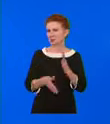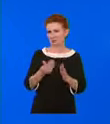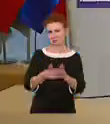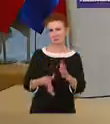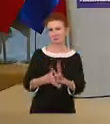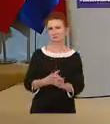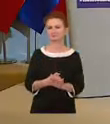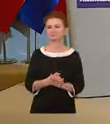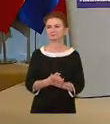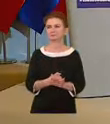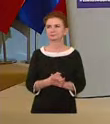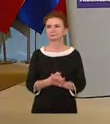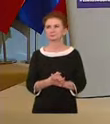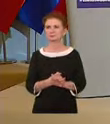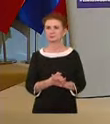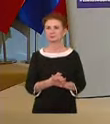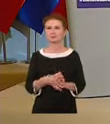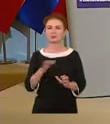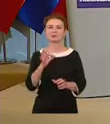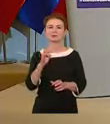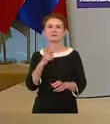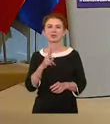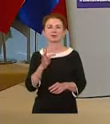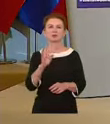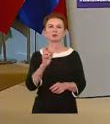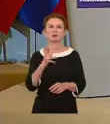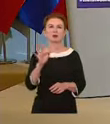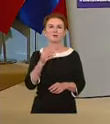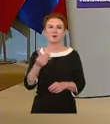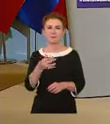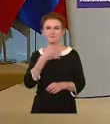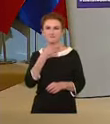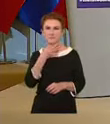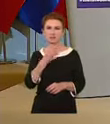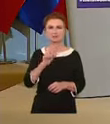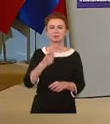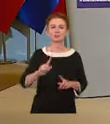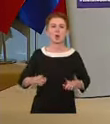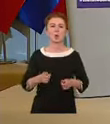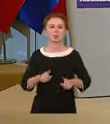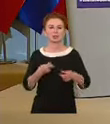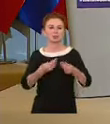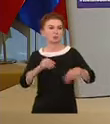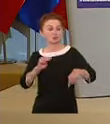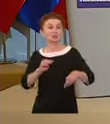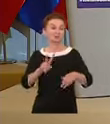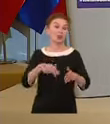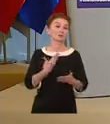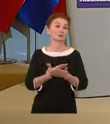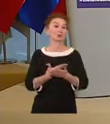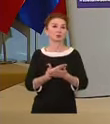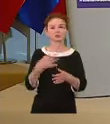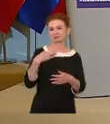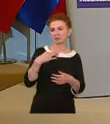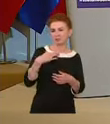bardzo. Proszę kolejne pytanie. Pan redaktor Tomasz Setta z TOK FM pyta o to, co z organizacją większych wydarzeń prywatnych. Chodzi na przykład o wesela,